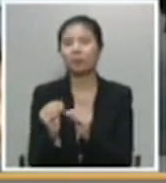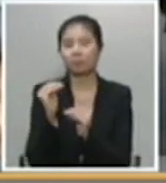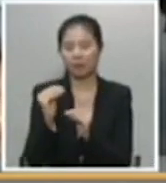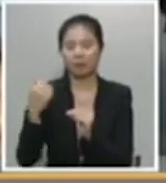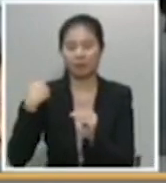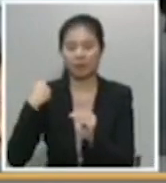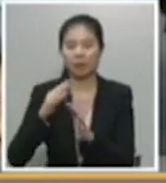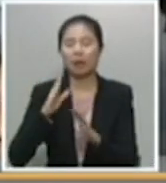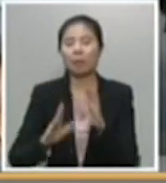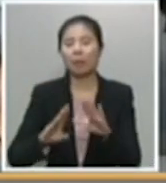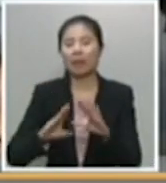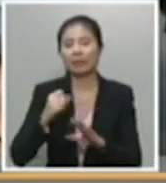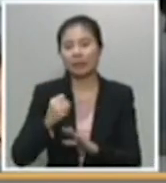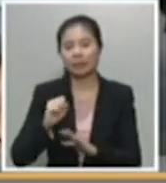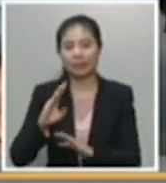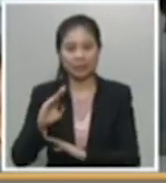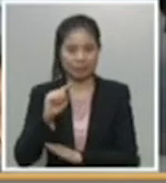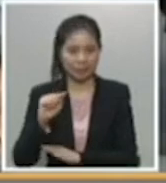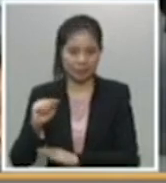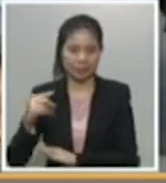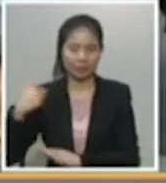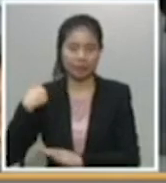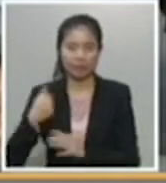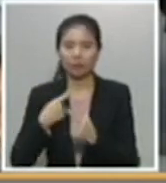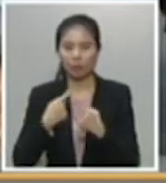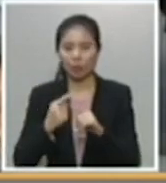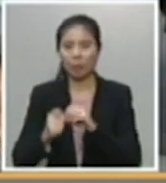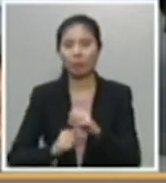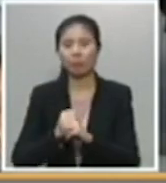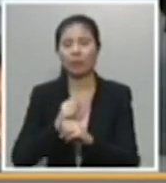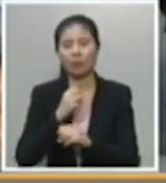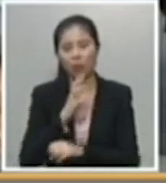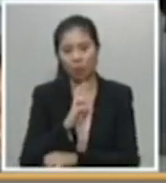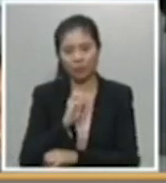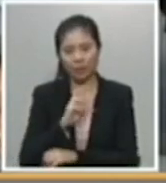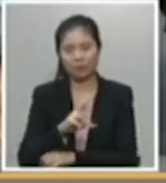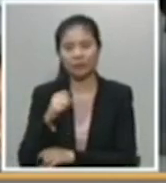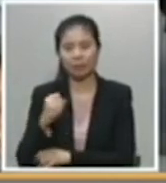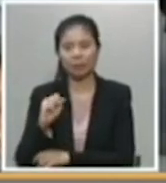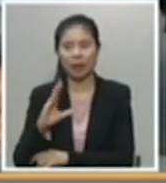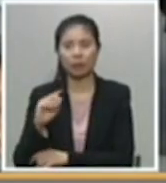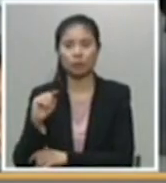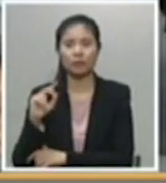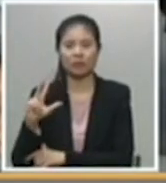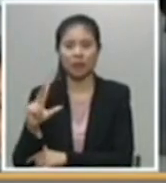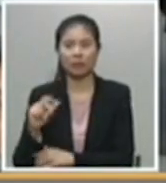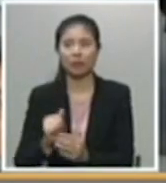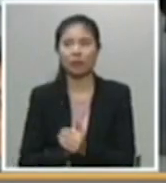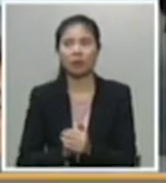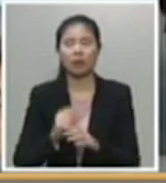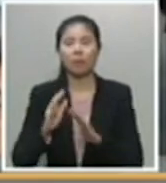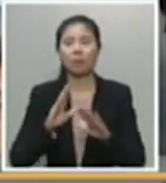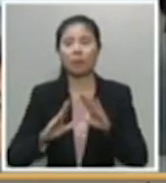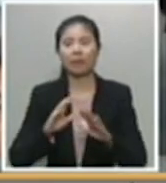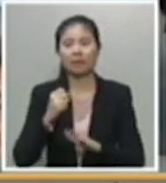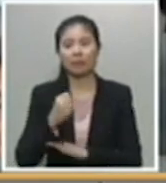ที่ประมาณ 14% แต่ว่าปี 63 15.3 ย้อนไปปี 58 ก็อยู่ที่ประมาณ 15%